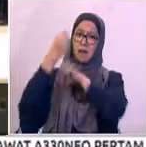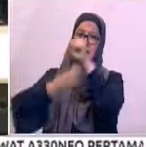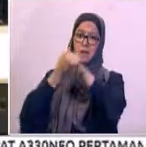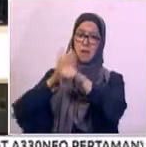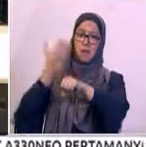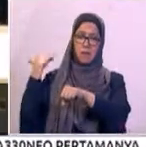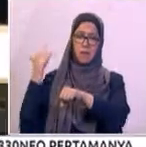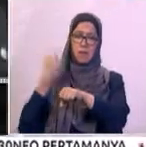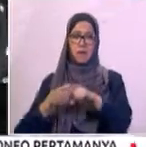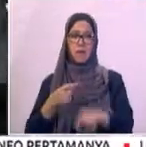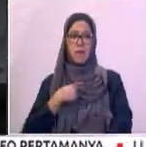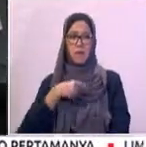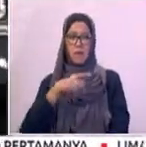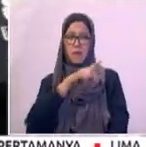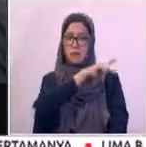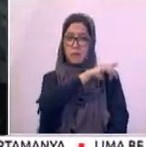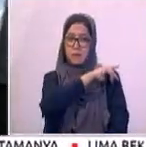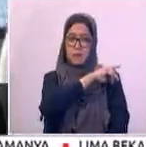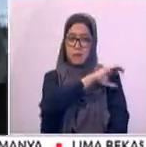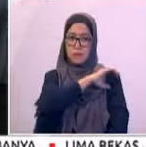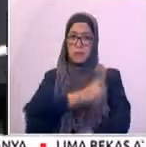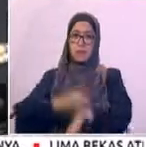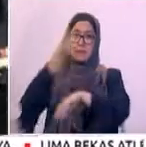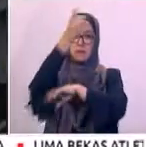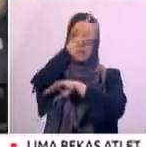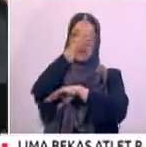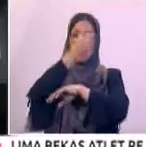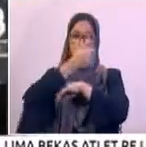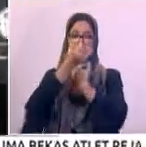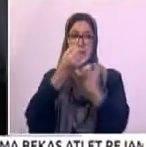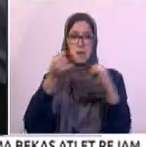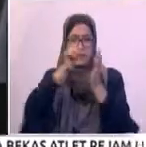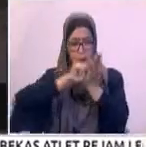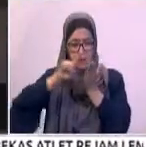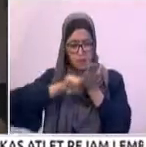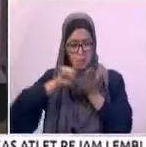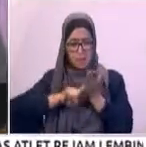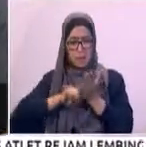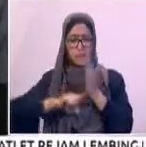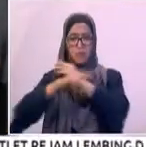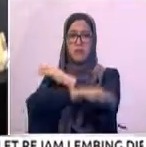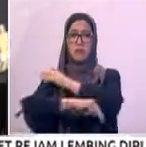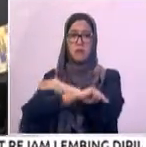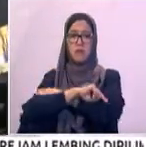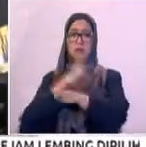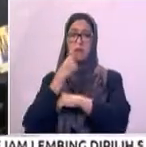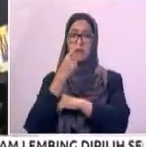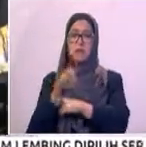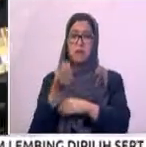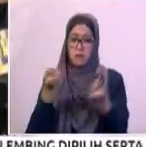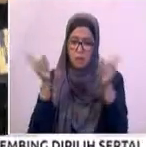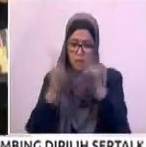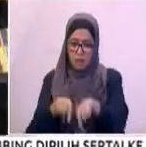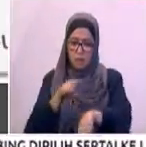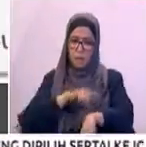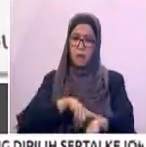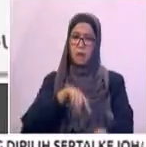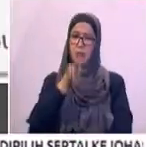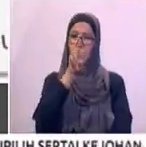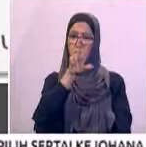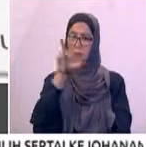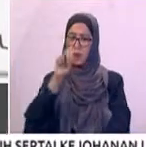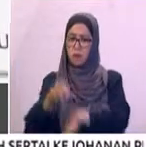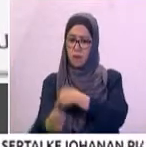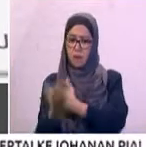Siasatan Jenayah Negeri, Assistant Commissioner Muhammad Nur Yazid Idris berkata, dalam kejadian kira-kira jam 2.30 pagi itu, pihaknya